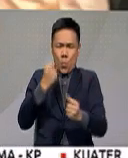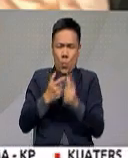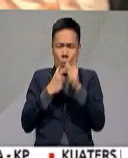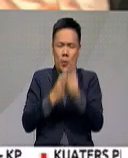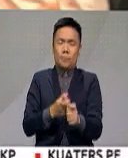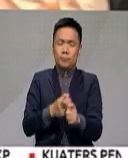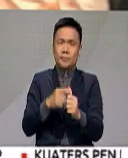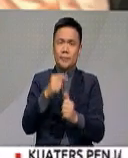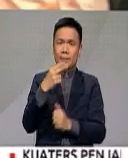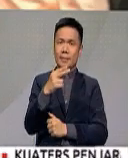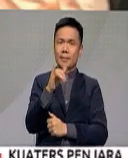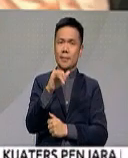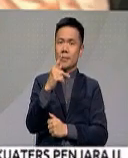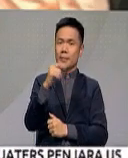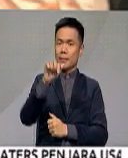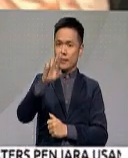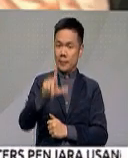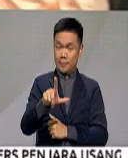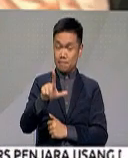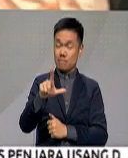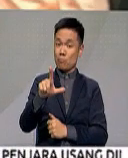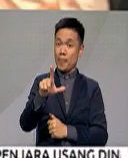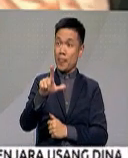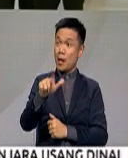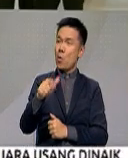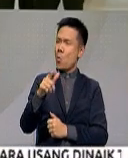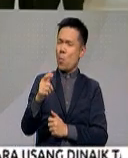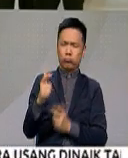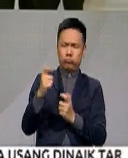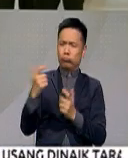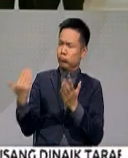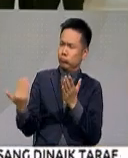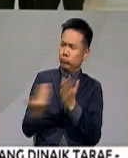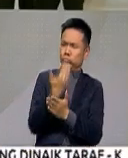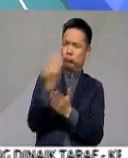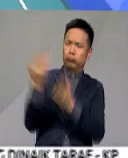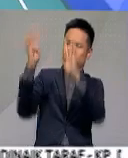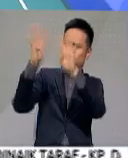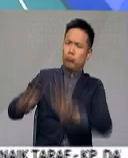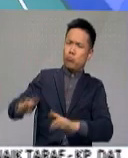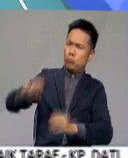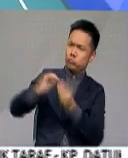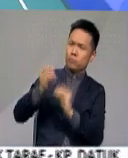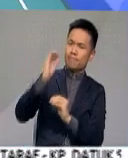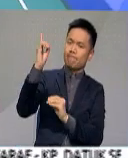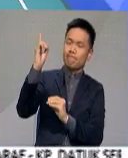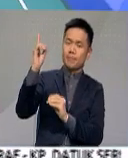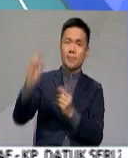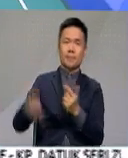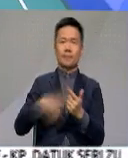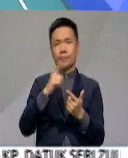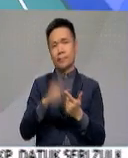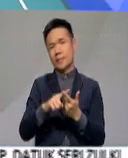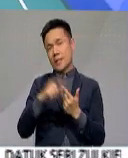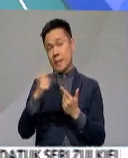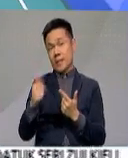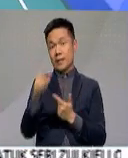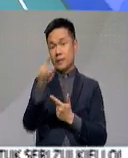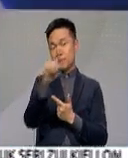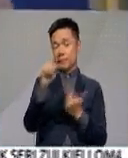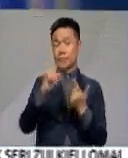Muhammad Haikal Hanafi yang dinobat selaku Raja Pecut Baharu Asia Tenggara, Eski Sona yang meraih pingat emas dalam acara